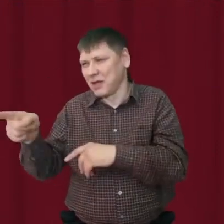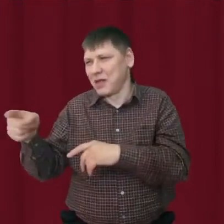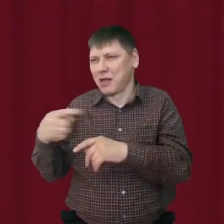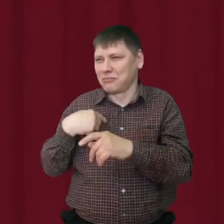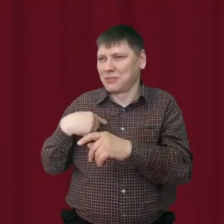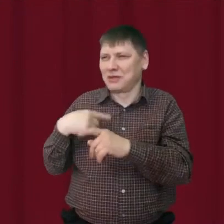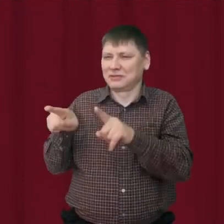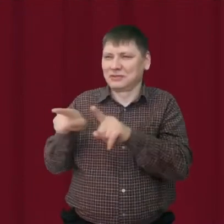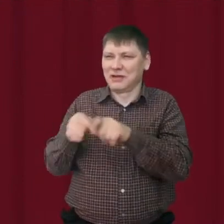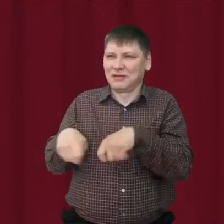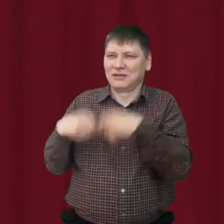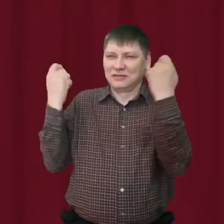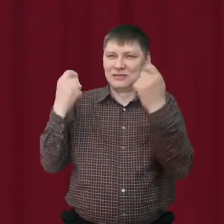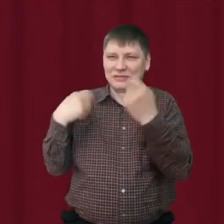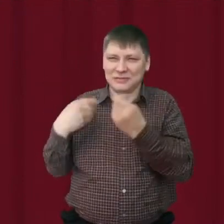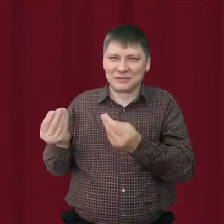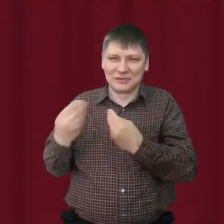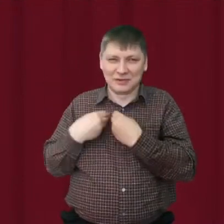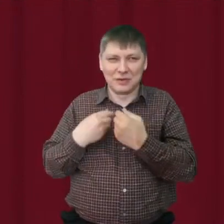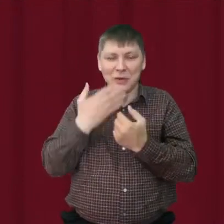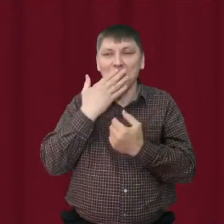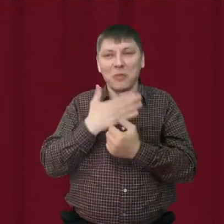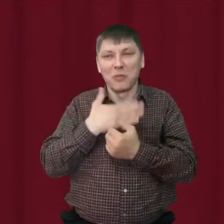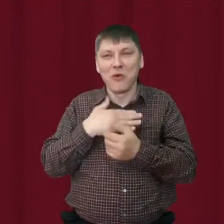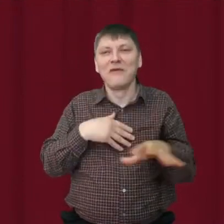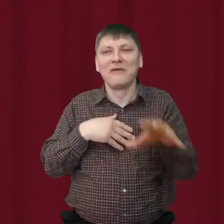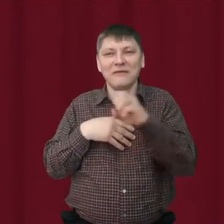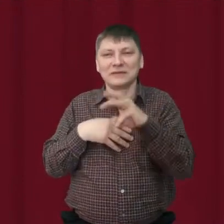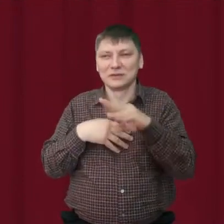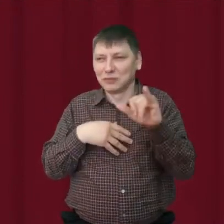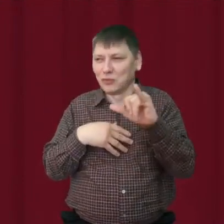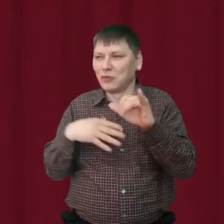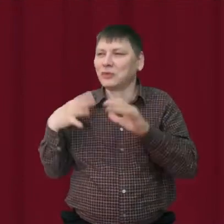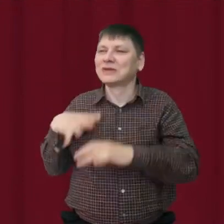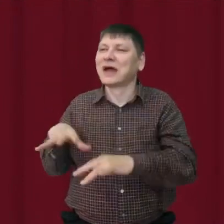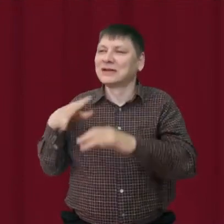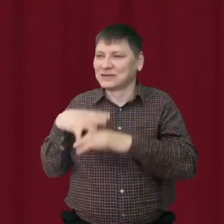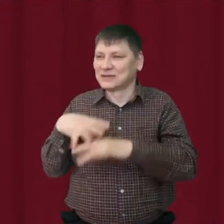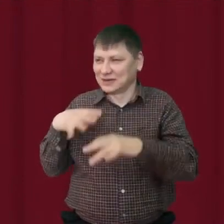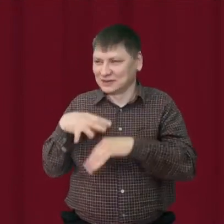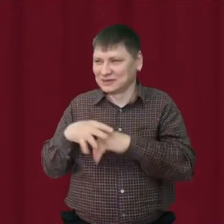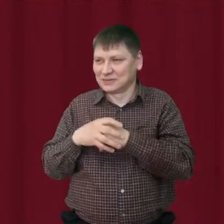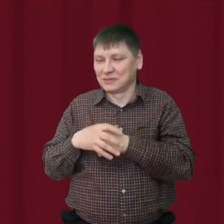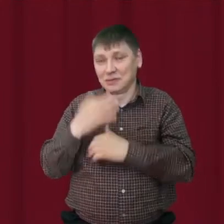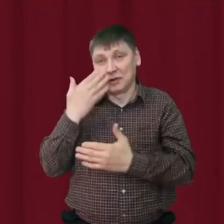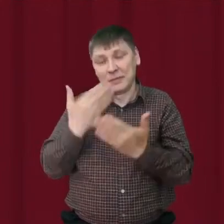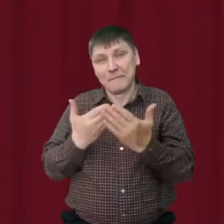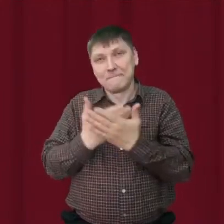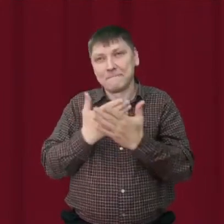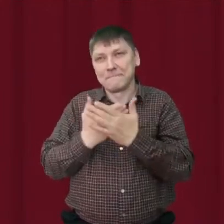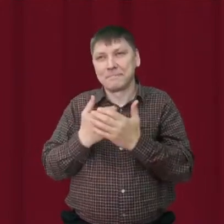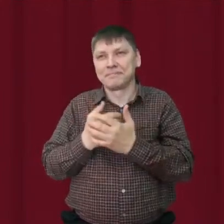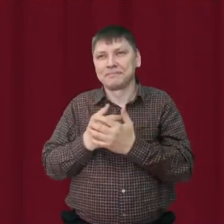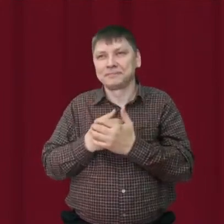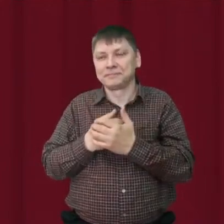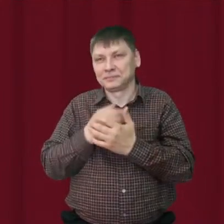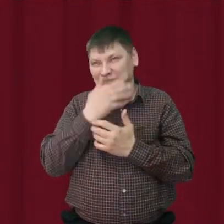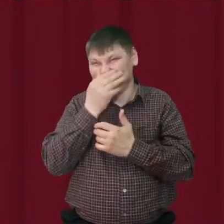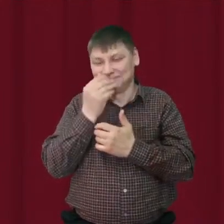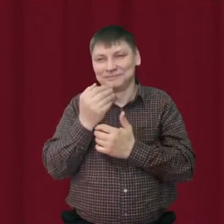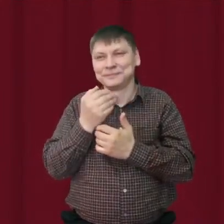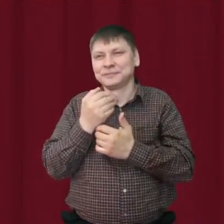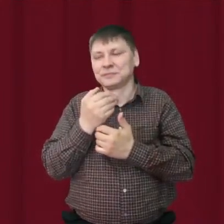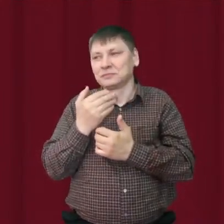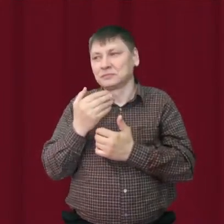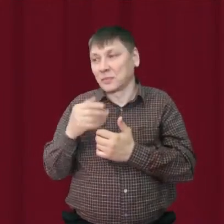так поступили. В итоге любовь всего надеется. То есть, если нет способности, или, может быть, скажем так, ситуация, когда